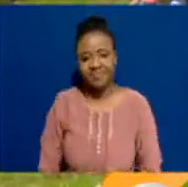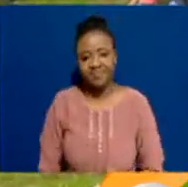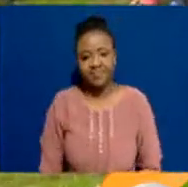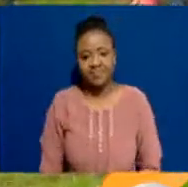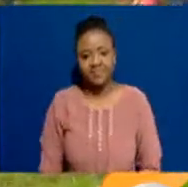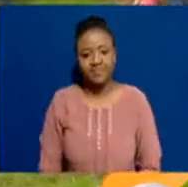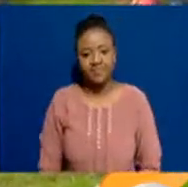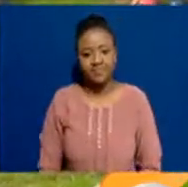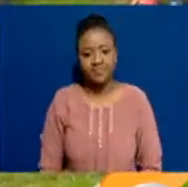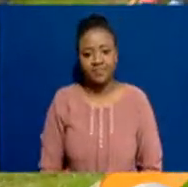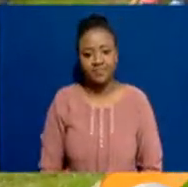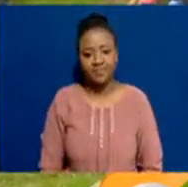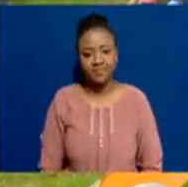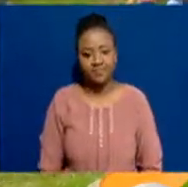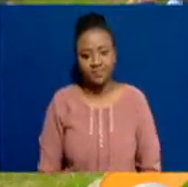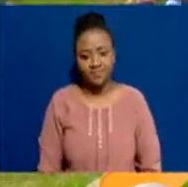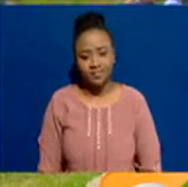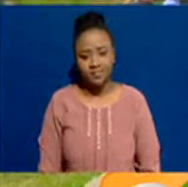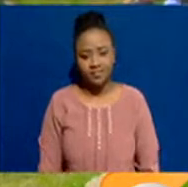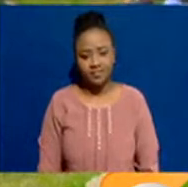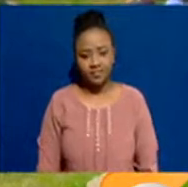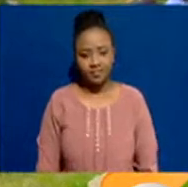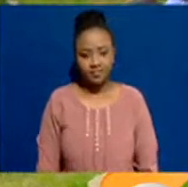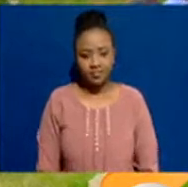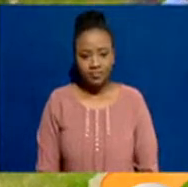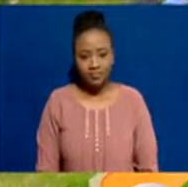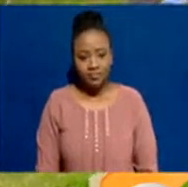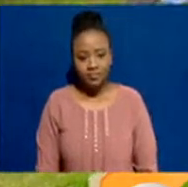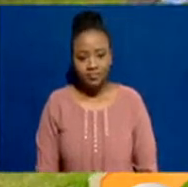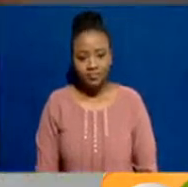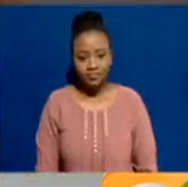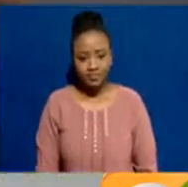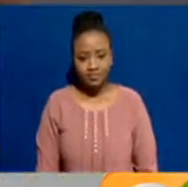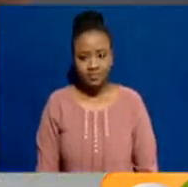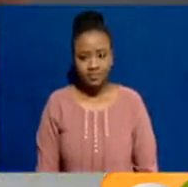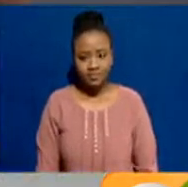Citizen kutoka eneo la Londiani, kaunti ya Kericho.